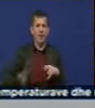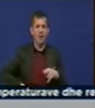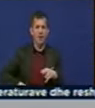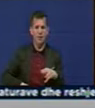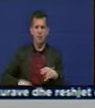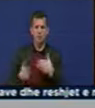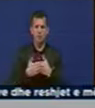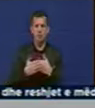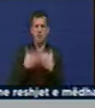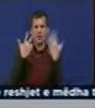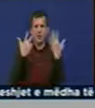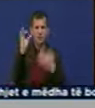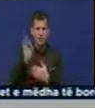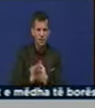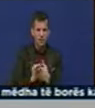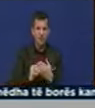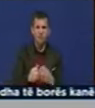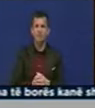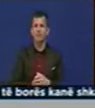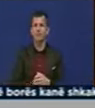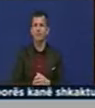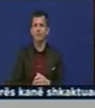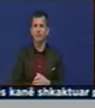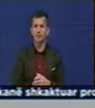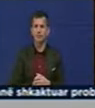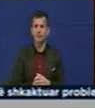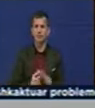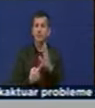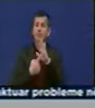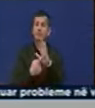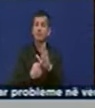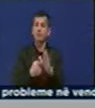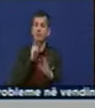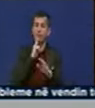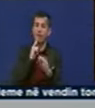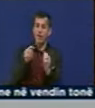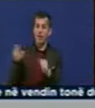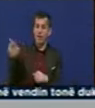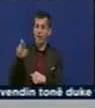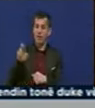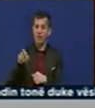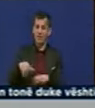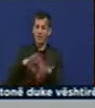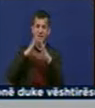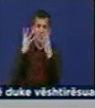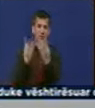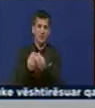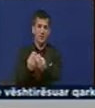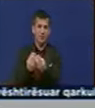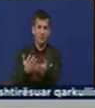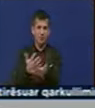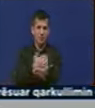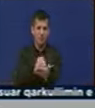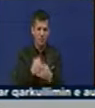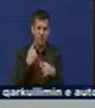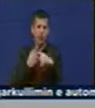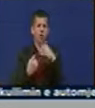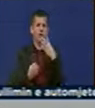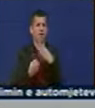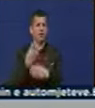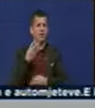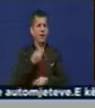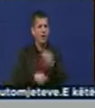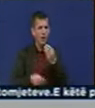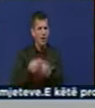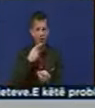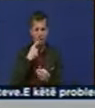rreth 8%. Është dëshmuar se në vendet e BE-s produkti bruto vendor dhe zhvillimi ekonomik do të rritet